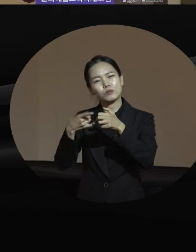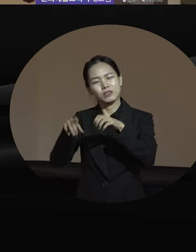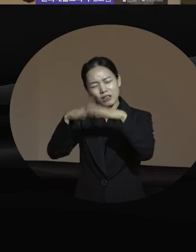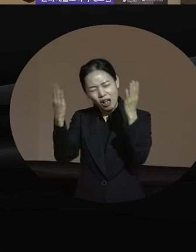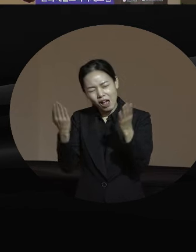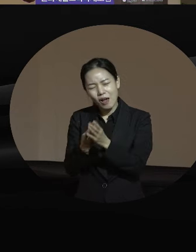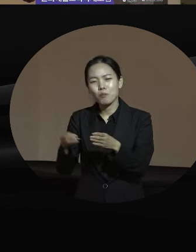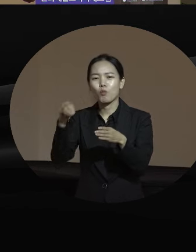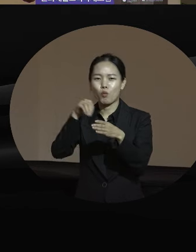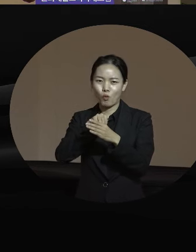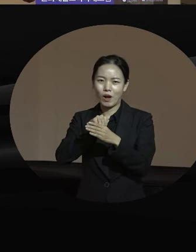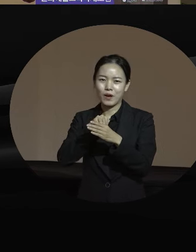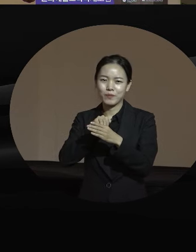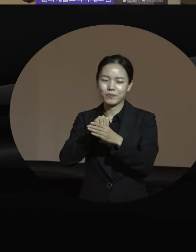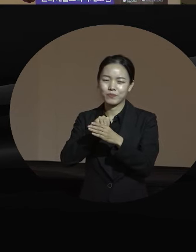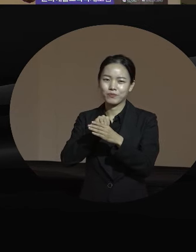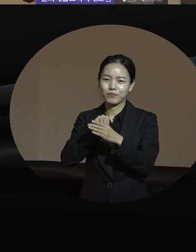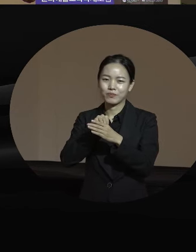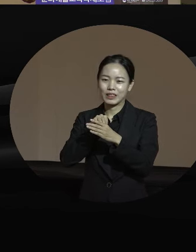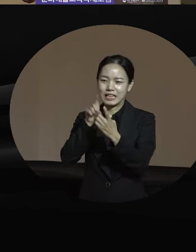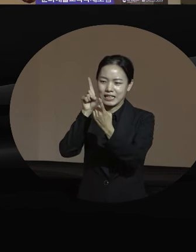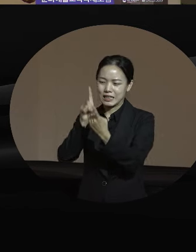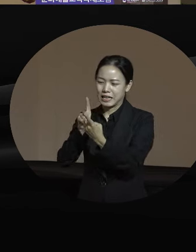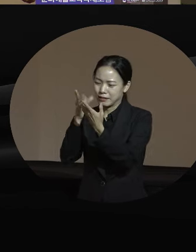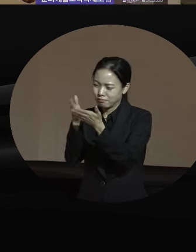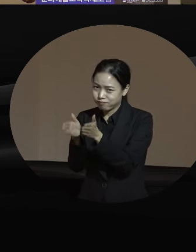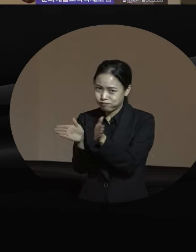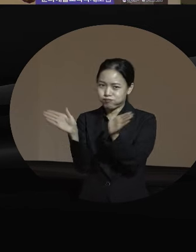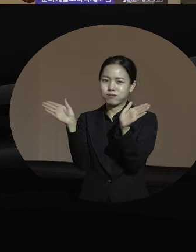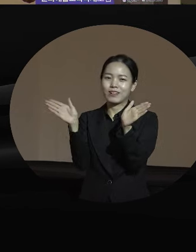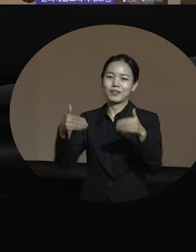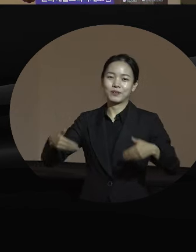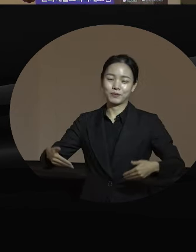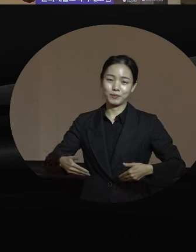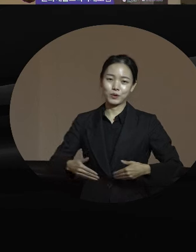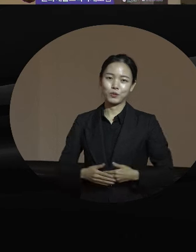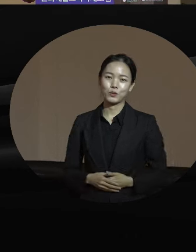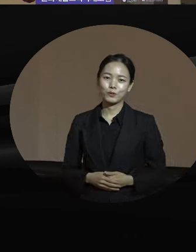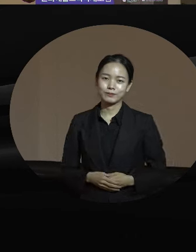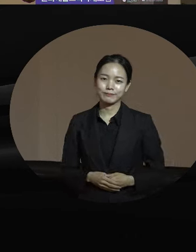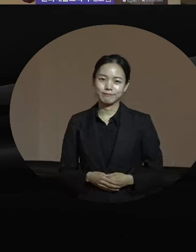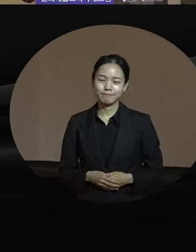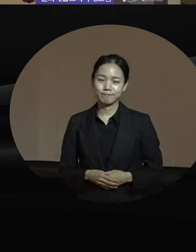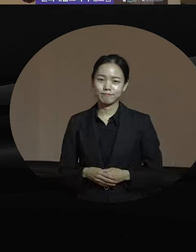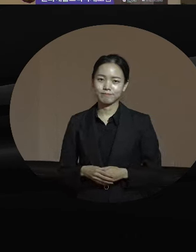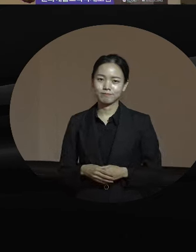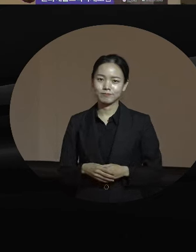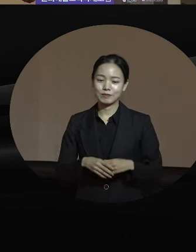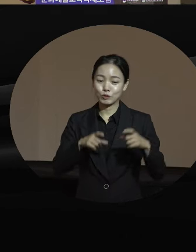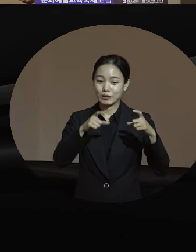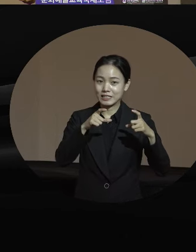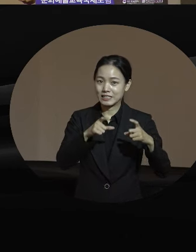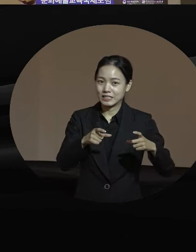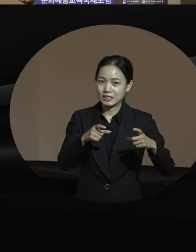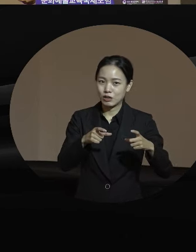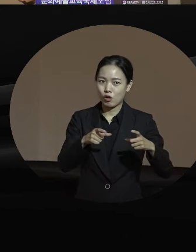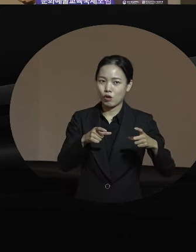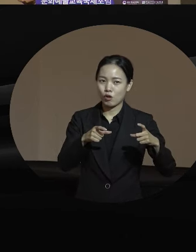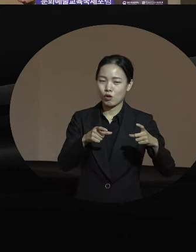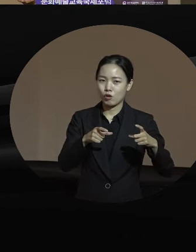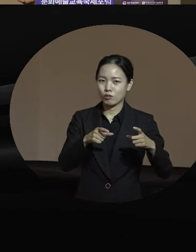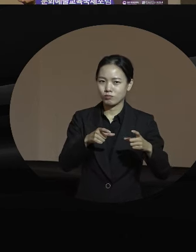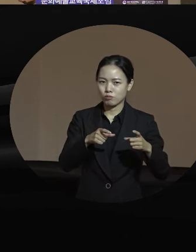있습니다. 이에 따라 중앙에서는 생애주기별 꿈나라 문화예술학교를 통해서 지역과 연계한 생활권 단위